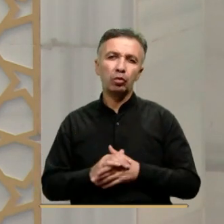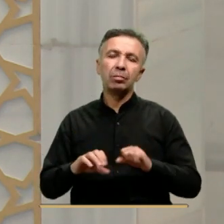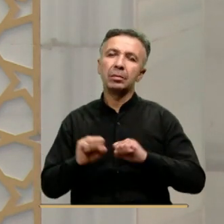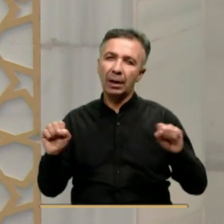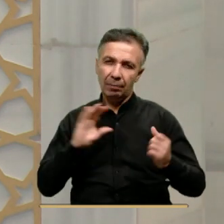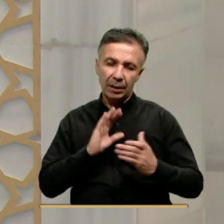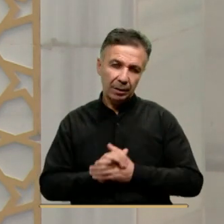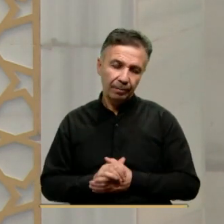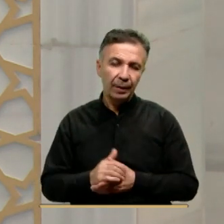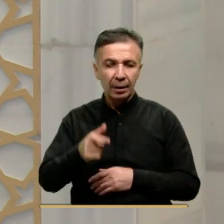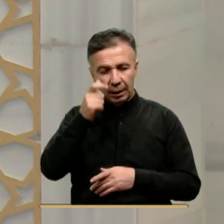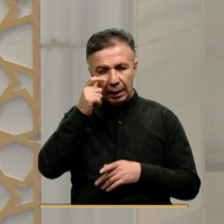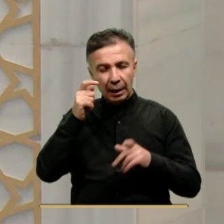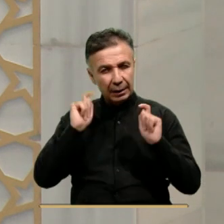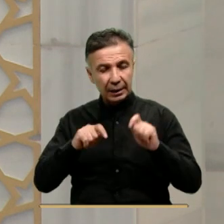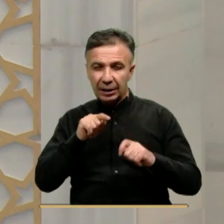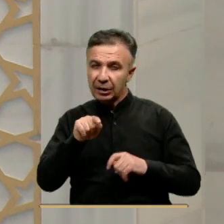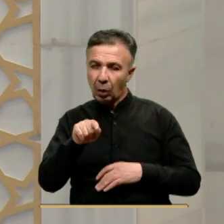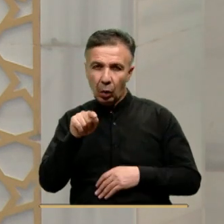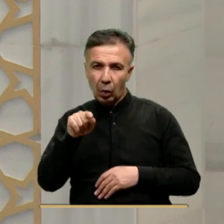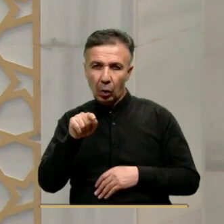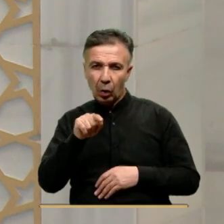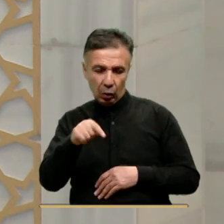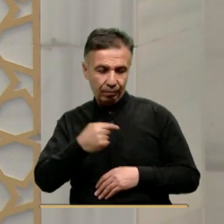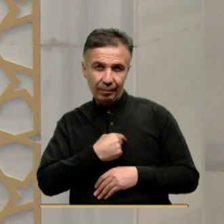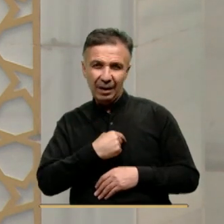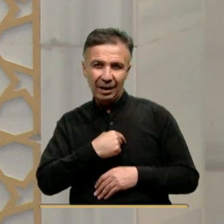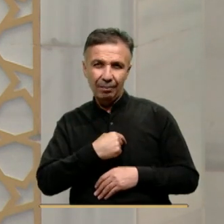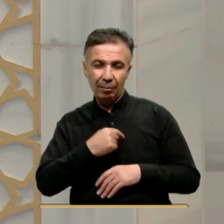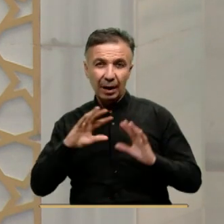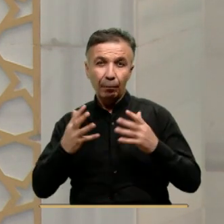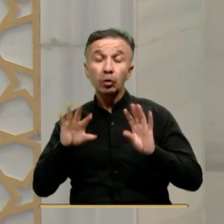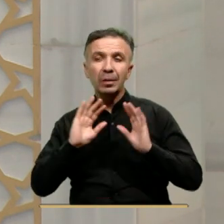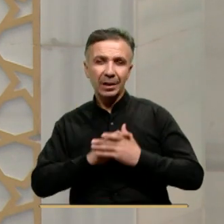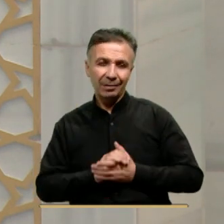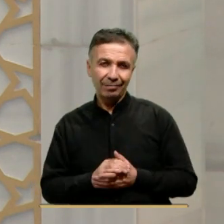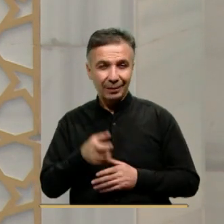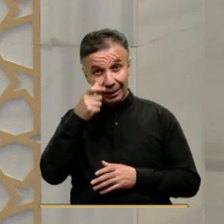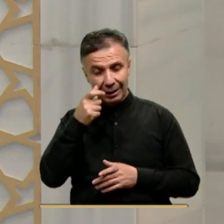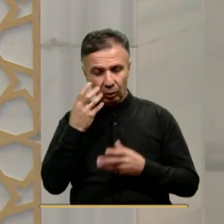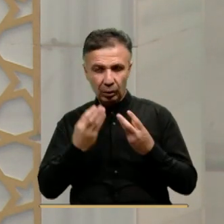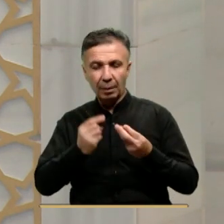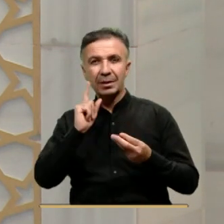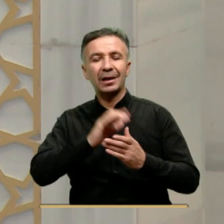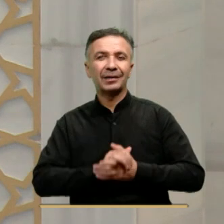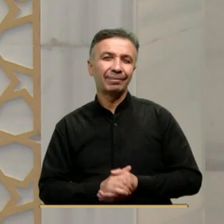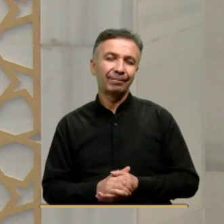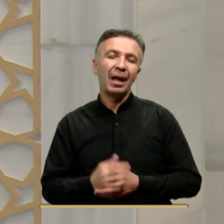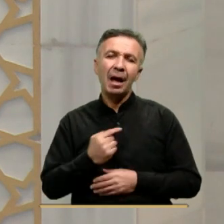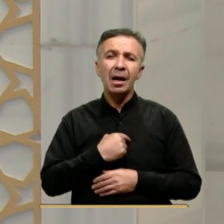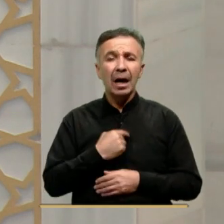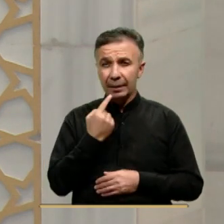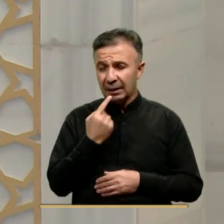bozulur Dikkat edin işte o kalptir Dolayısıyla Değerli Müminler kalp